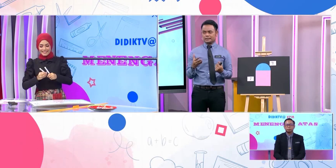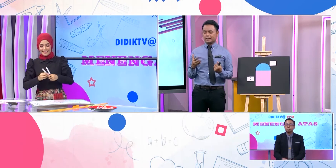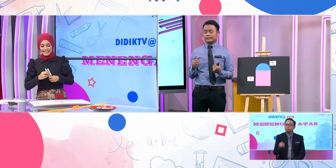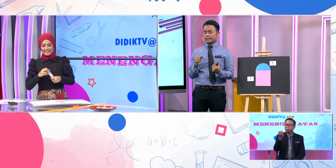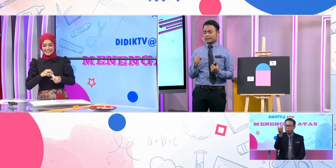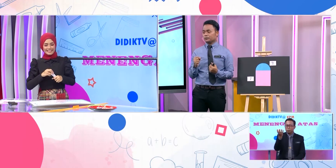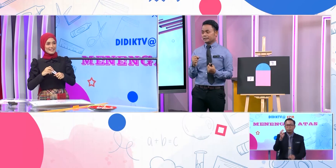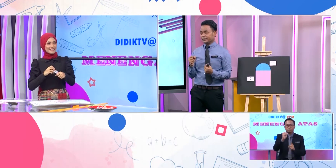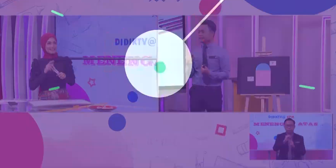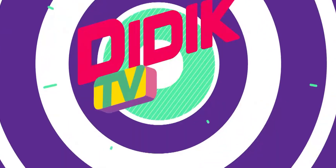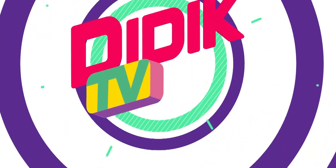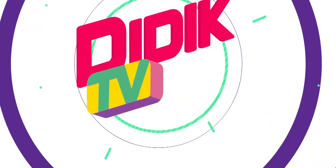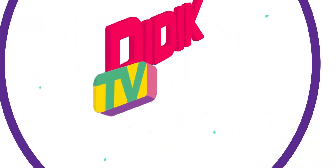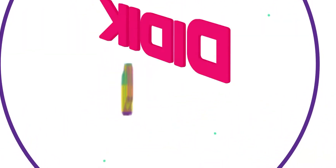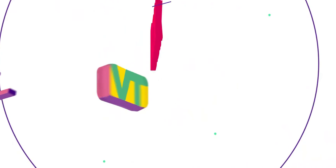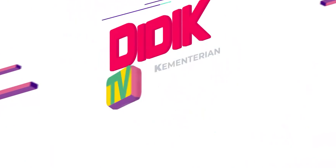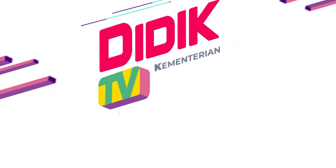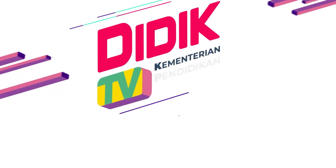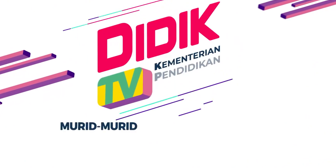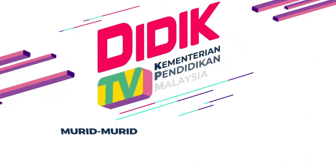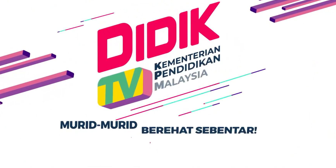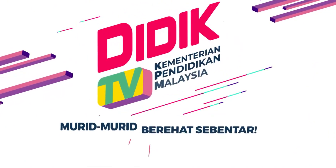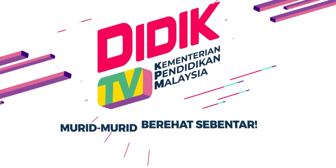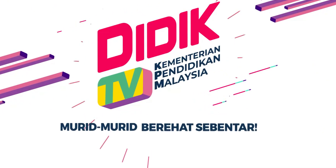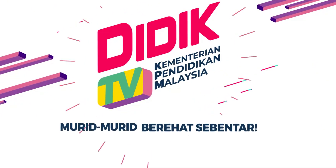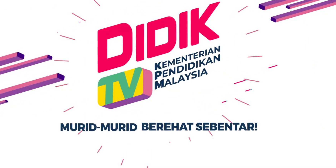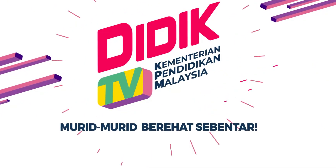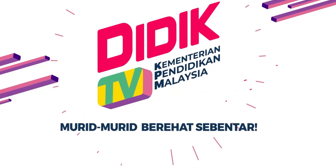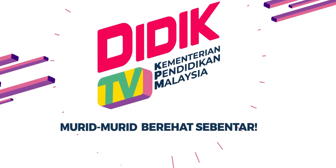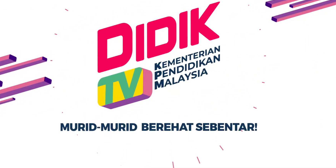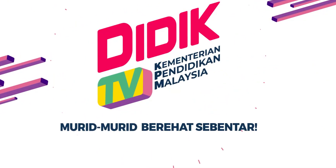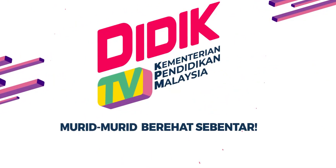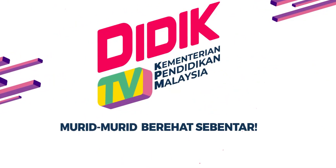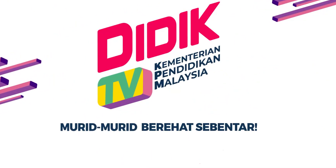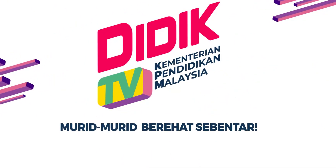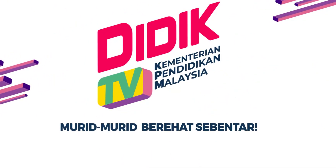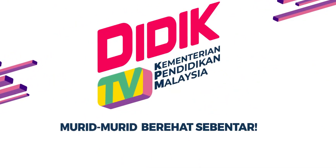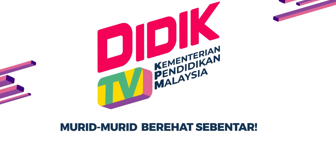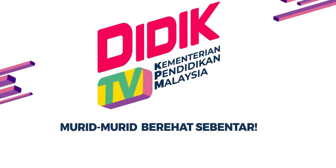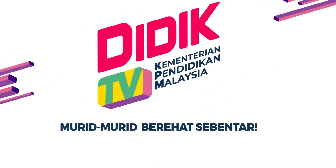selanjutnya kita akan tahu nanti Hai Sidik TV key